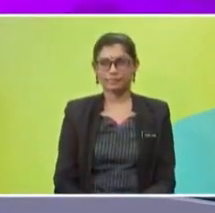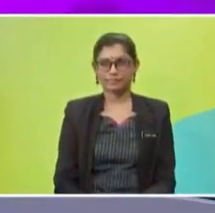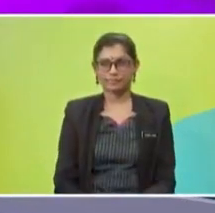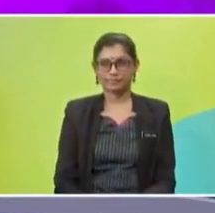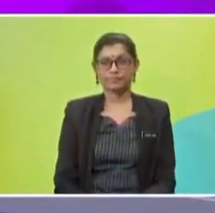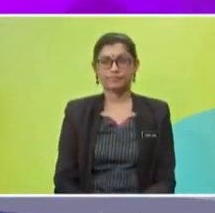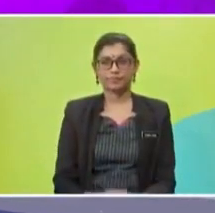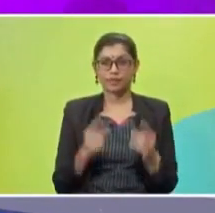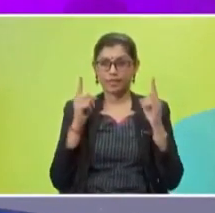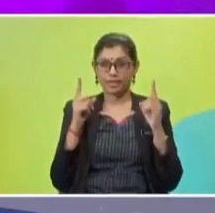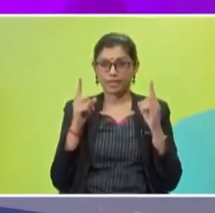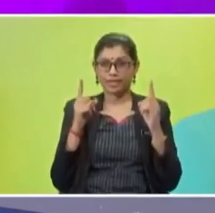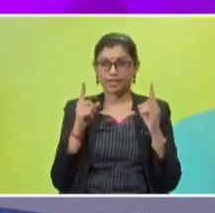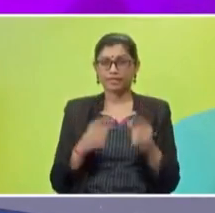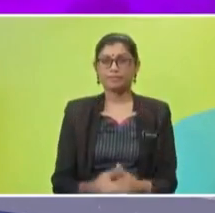kalau Nyai